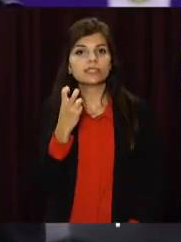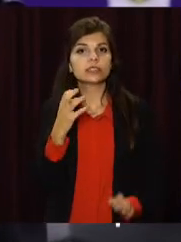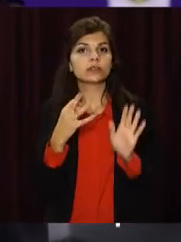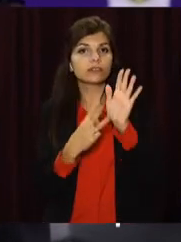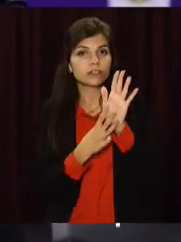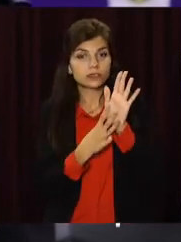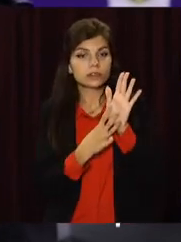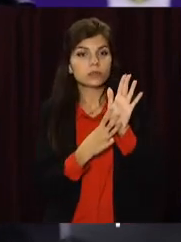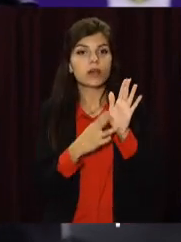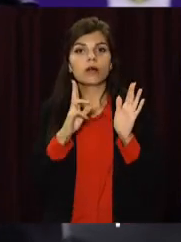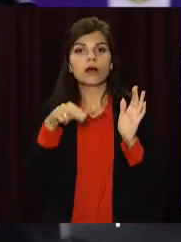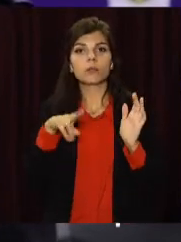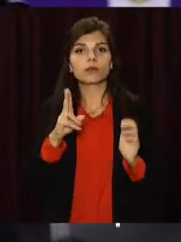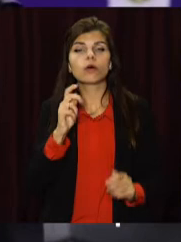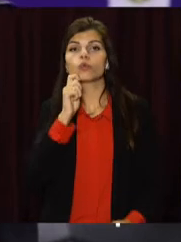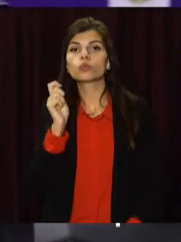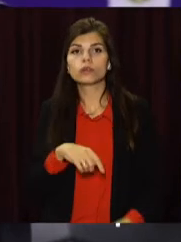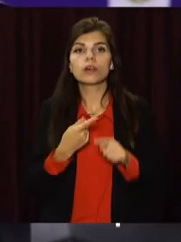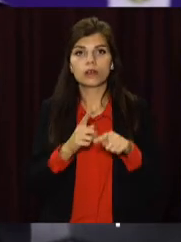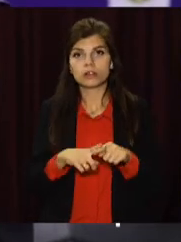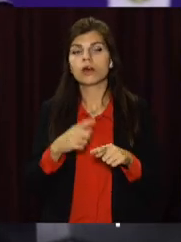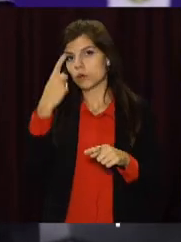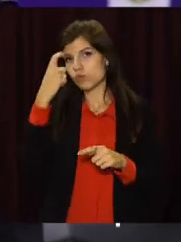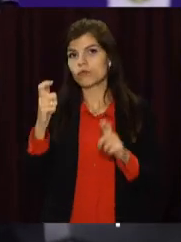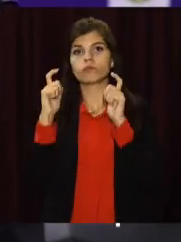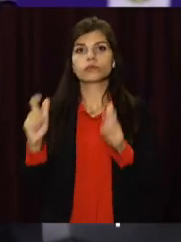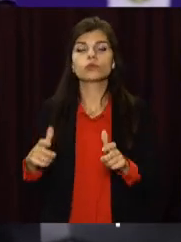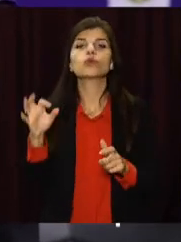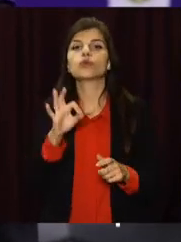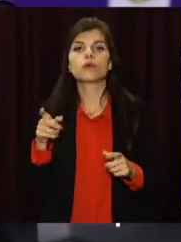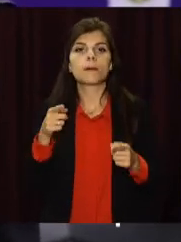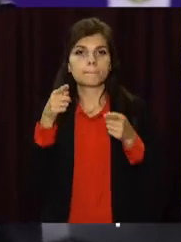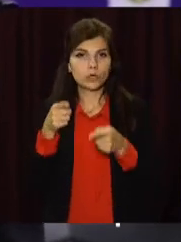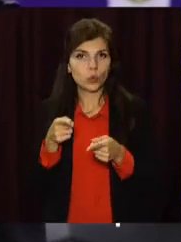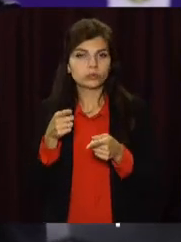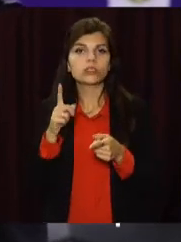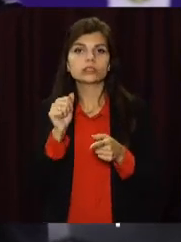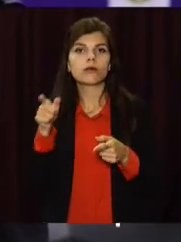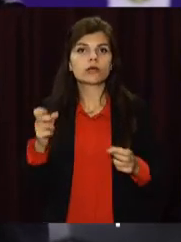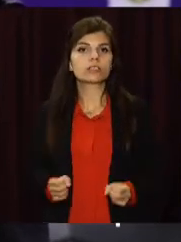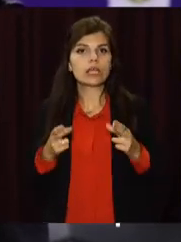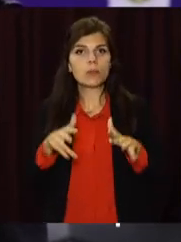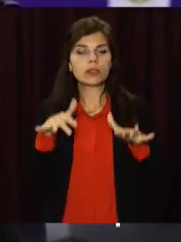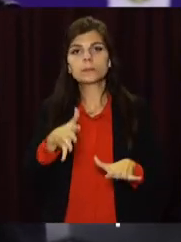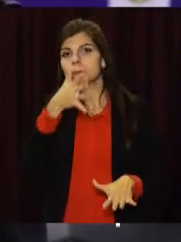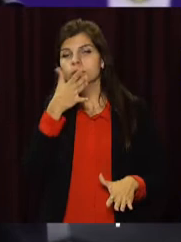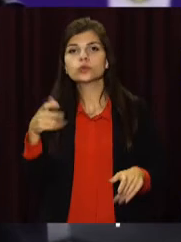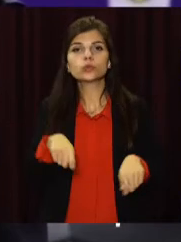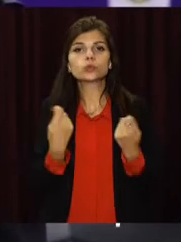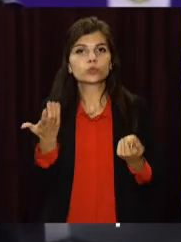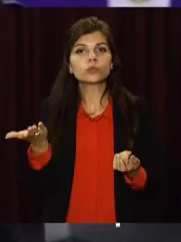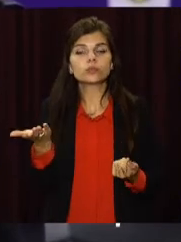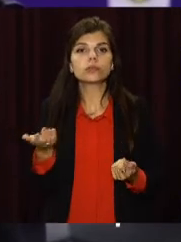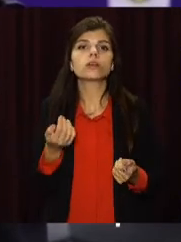208 КПК України та вручено їм повідомлення про підозру за вчинення кримінального